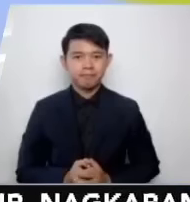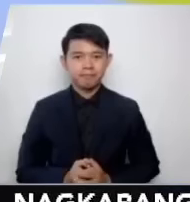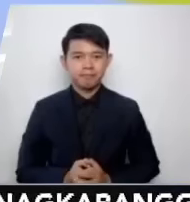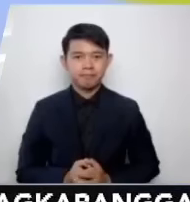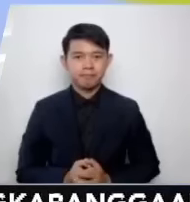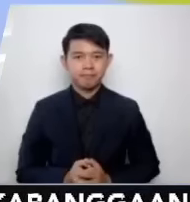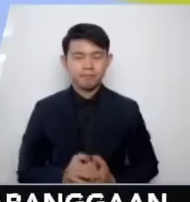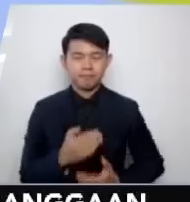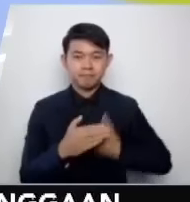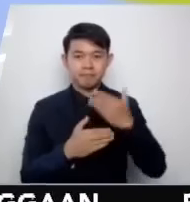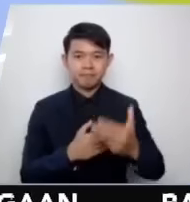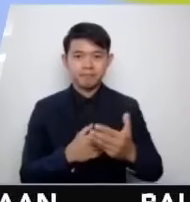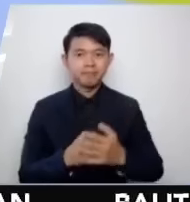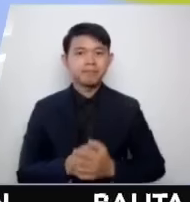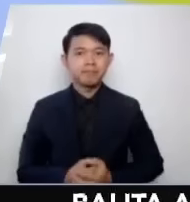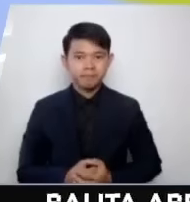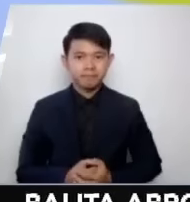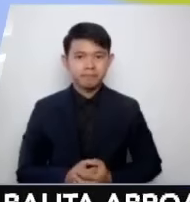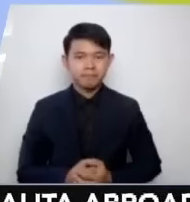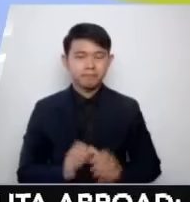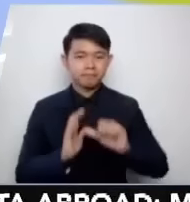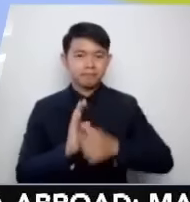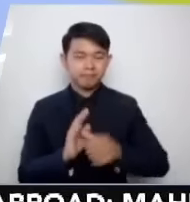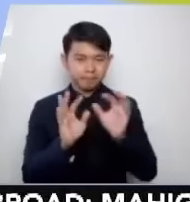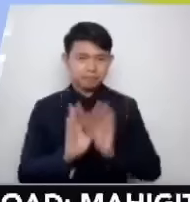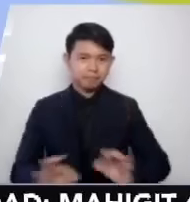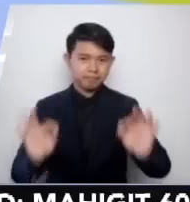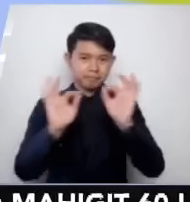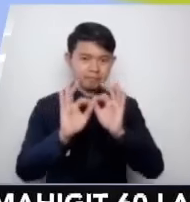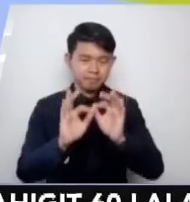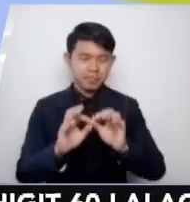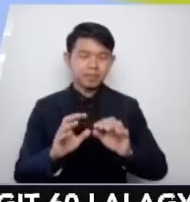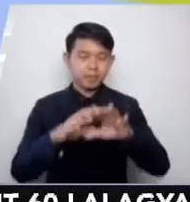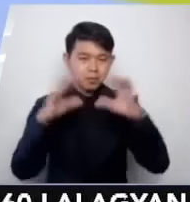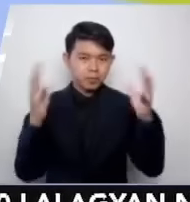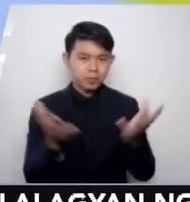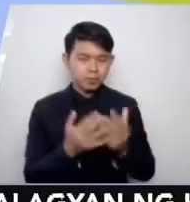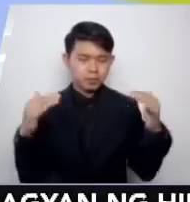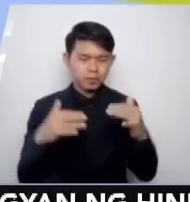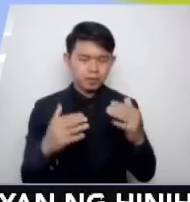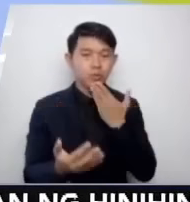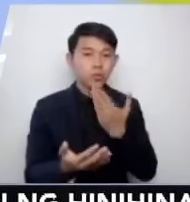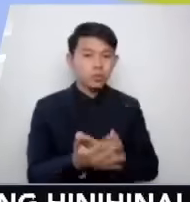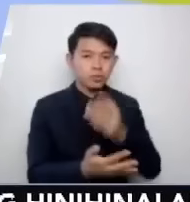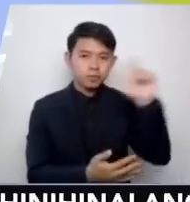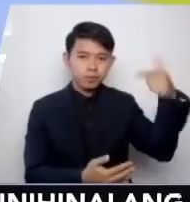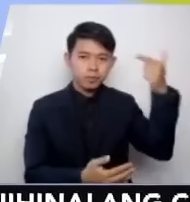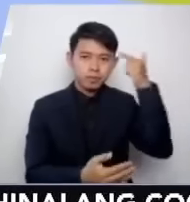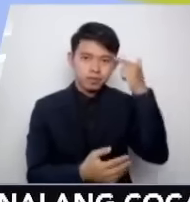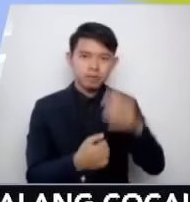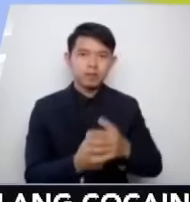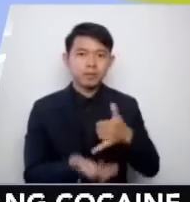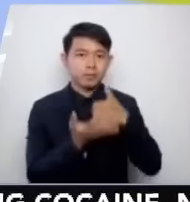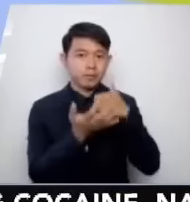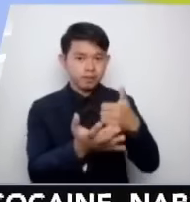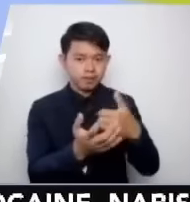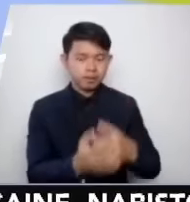Binigyang halaga sa Global Governance Summit ang mabuting pamamahala o good governance sa pagpapalago ng